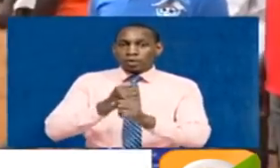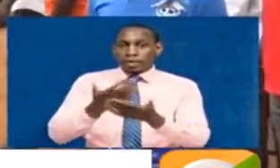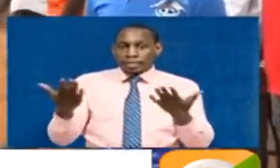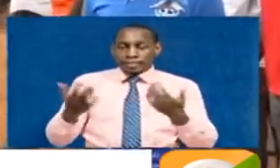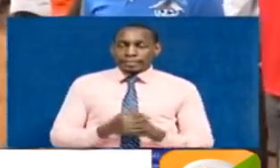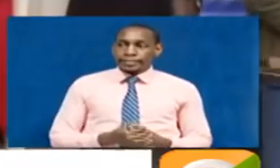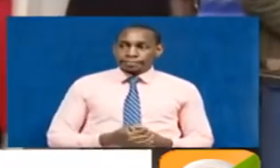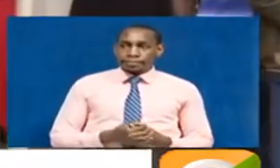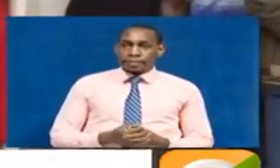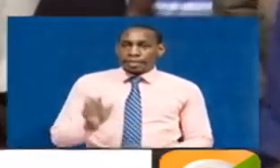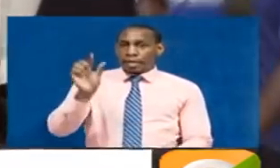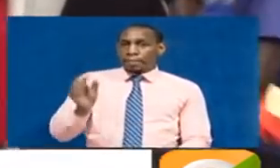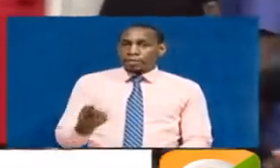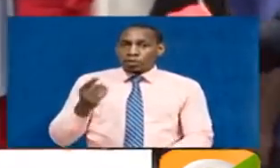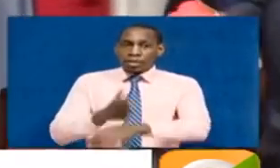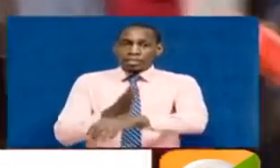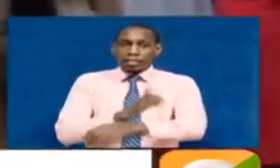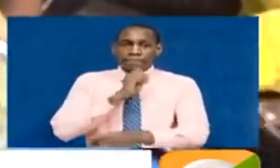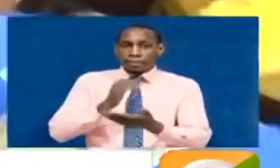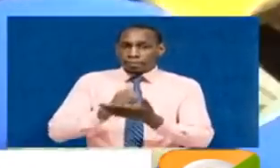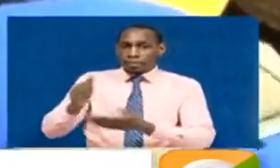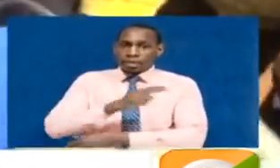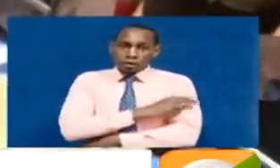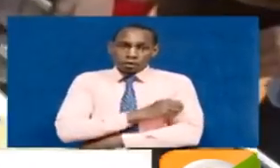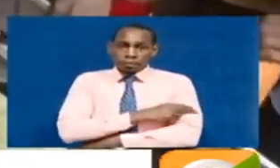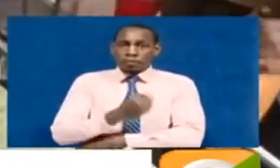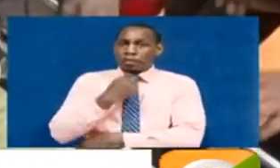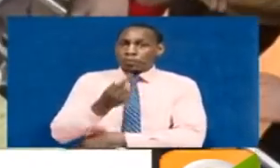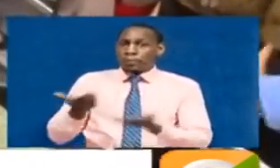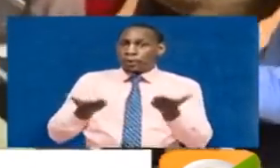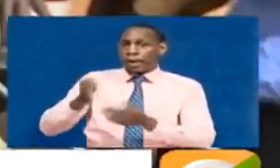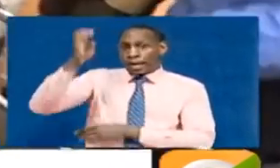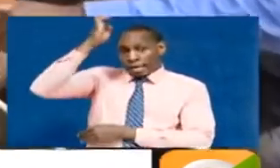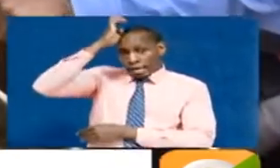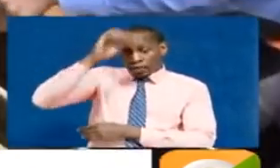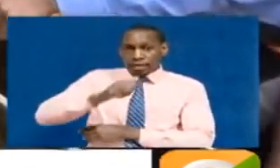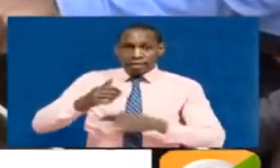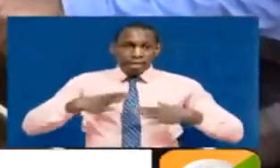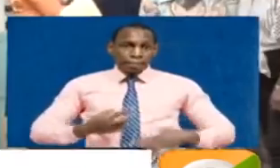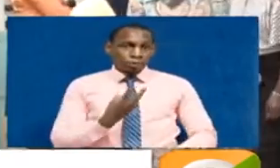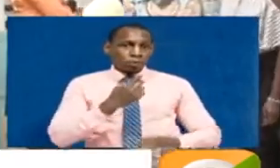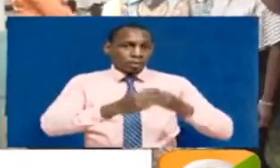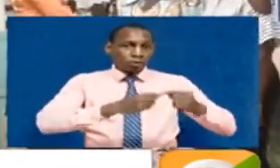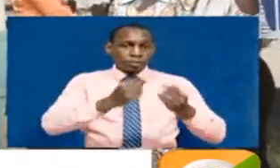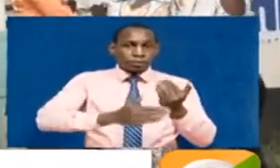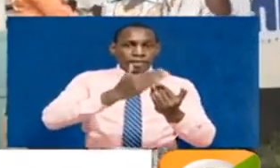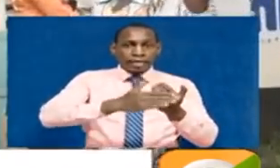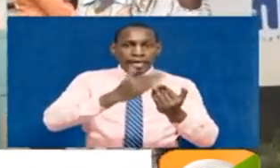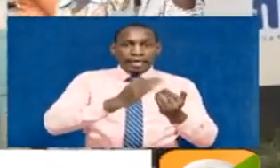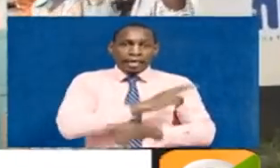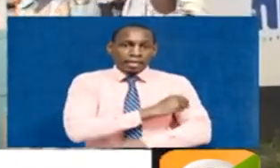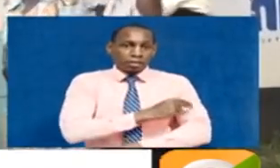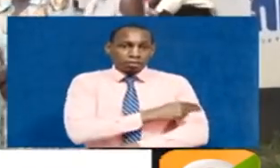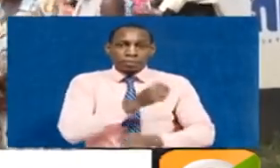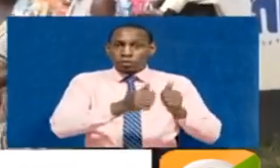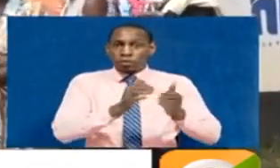habari. Mmoja kati ya majeruhi alipelekwa hadi hospitali ya rufaa ya Moi huko Eldoret, huku wengine wawili wakiendelea kupokea matibabu